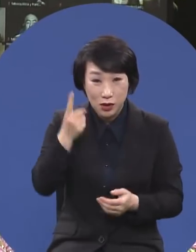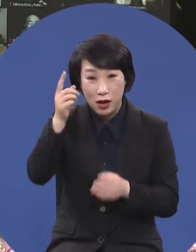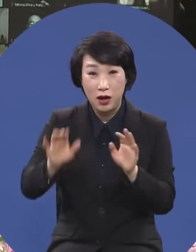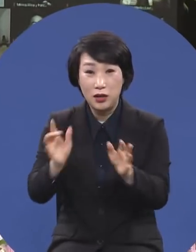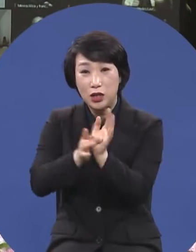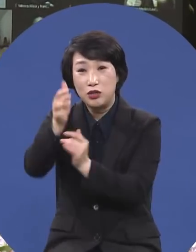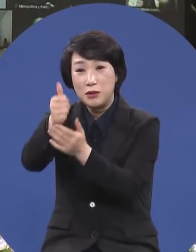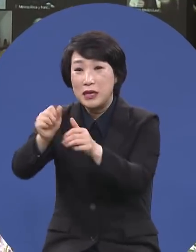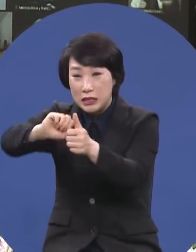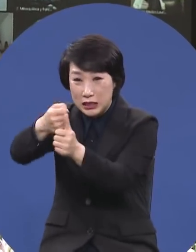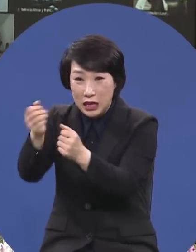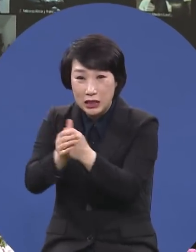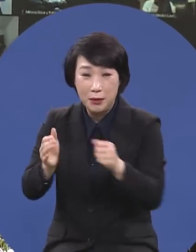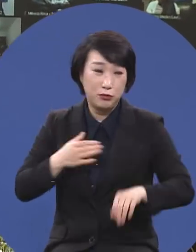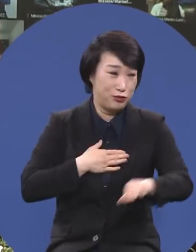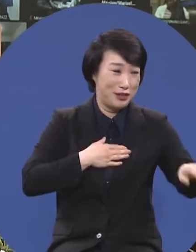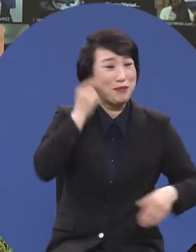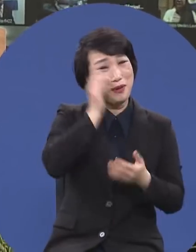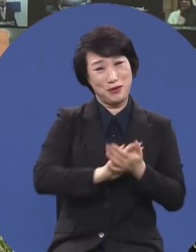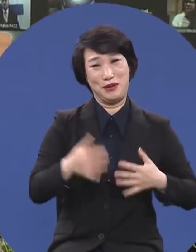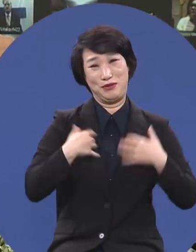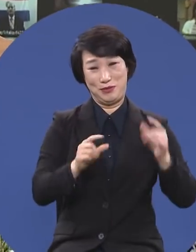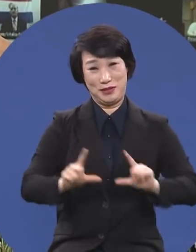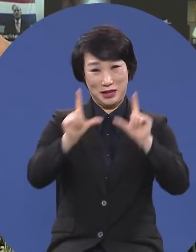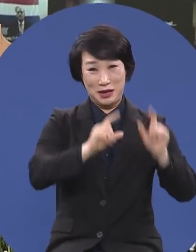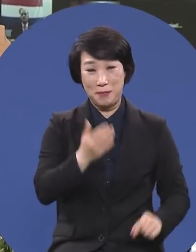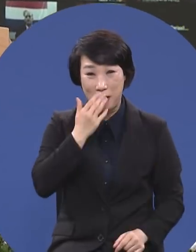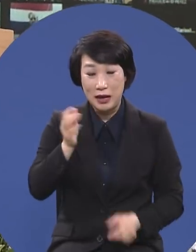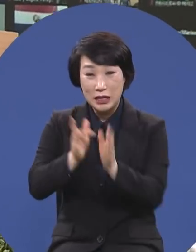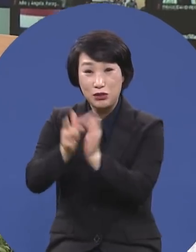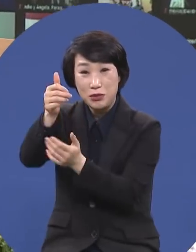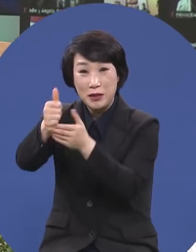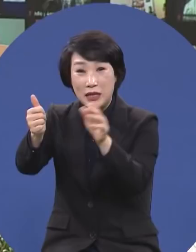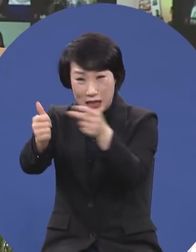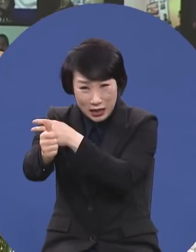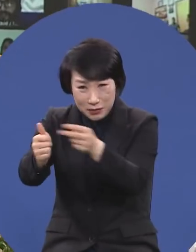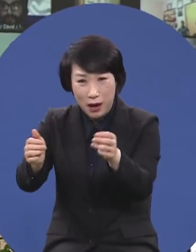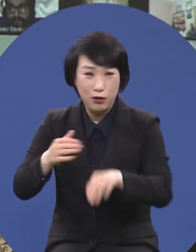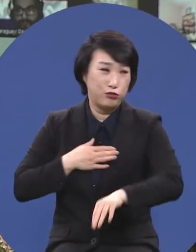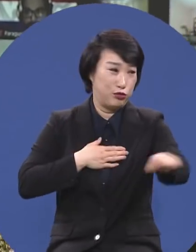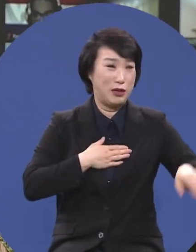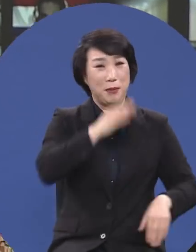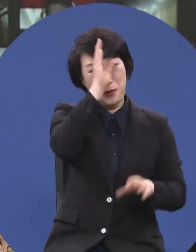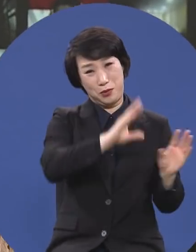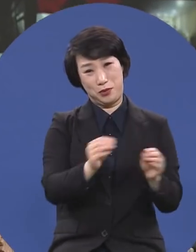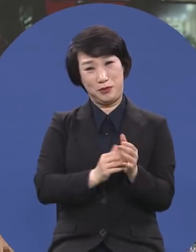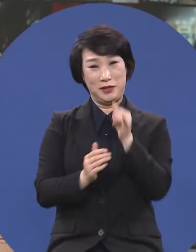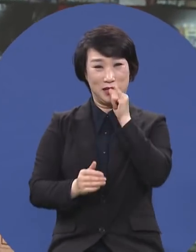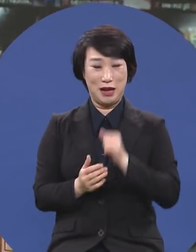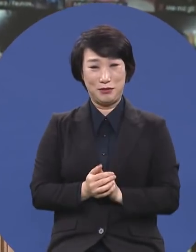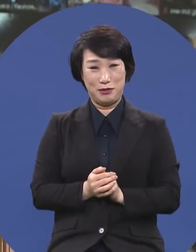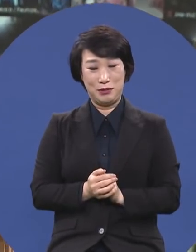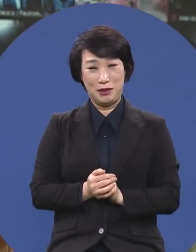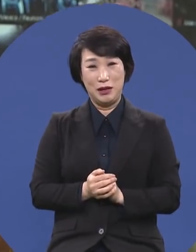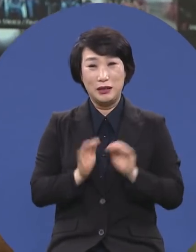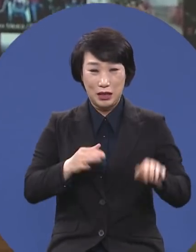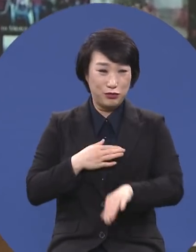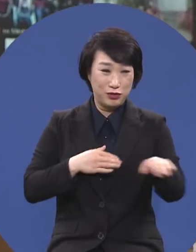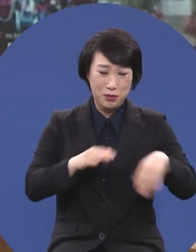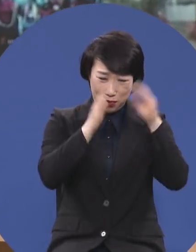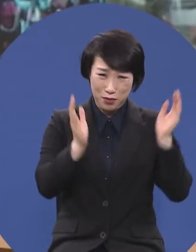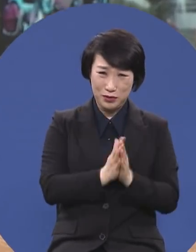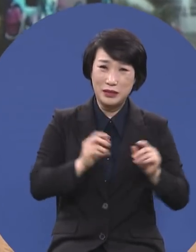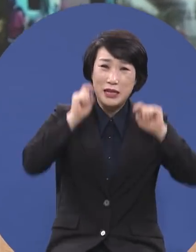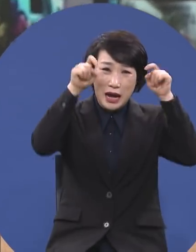그가 징계를 받음으로 우리가 평화를 누리고 그가 채찍에 맞음으로 우리가 나음을 입었도다. 우리는